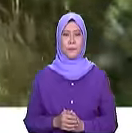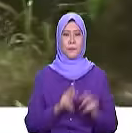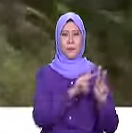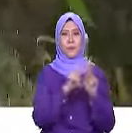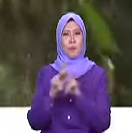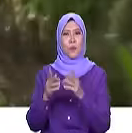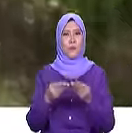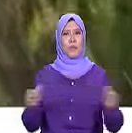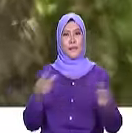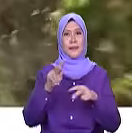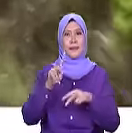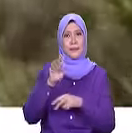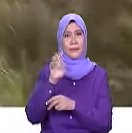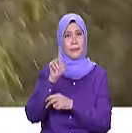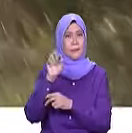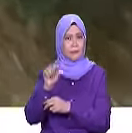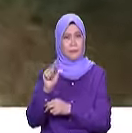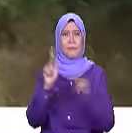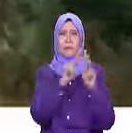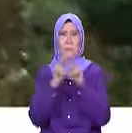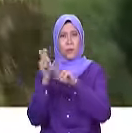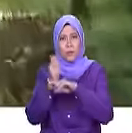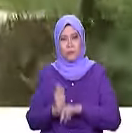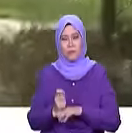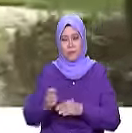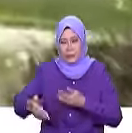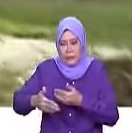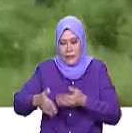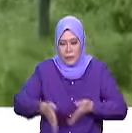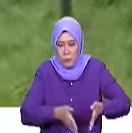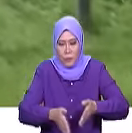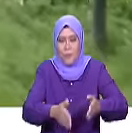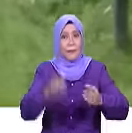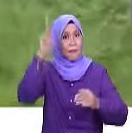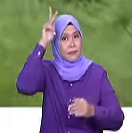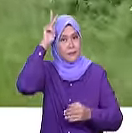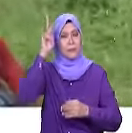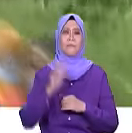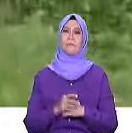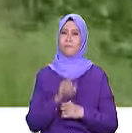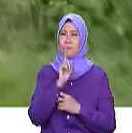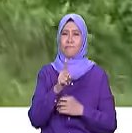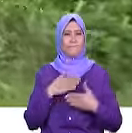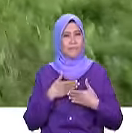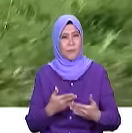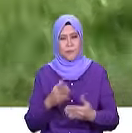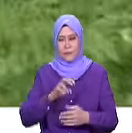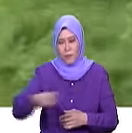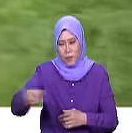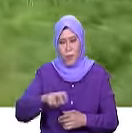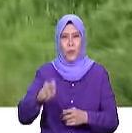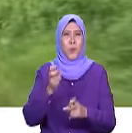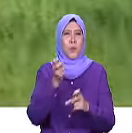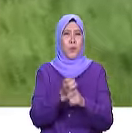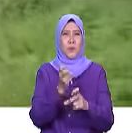Kampung Pasikelang, sebuah perkampungan tradisional yang terletak di seberang Sungai Kelantan. Prihatin masalah logistik yang menghadkan